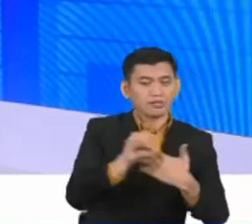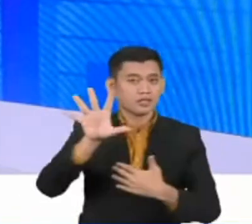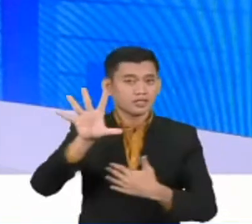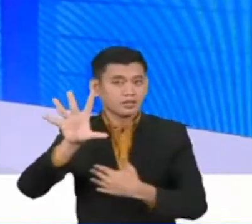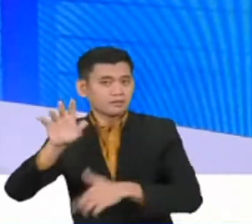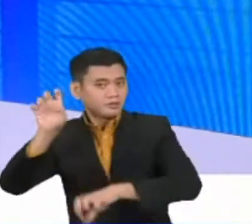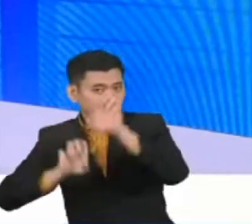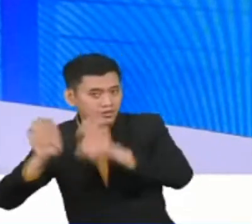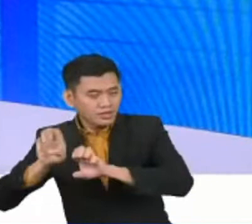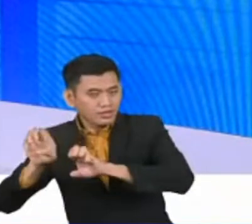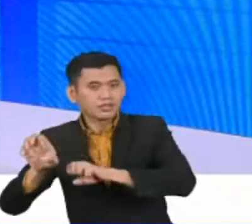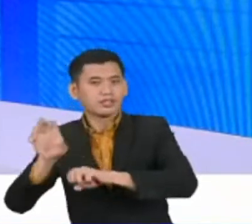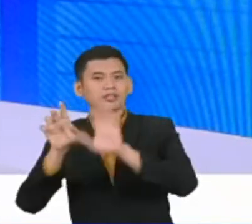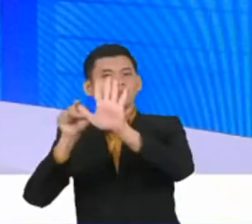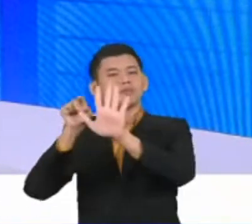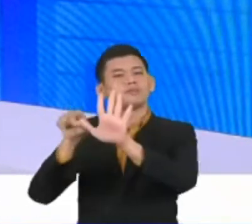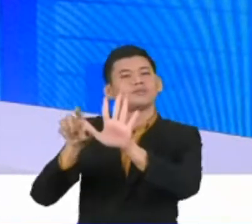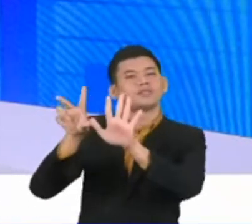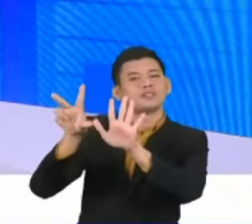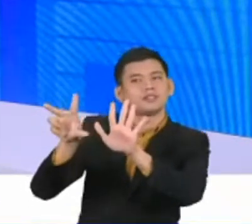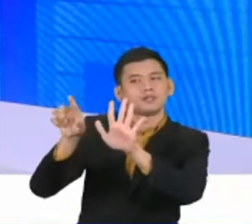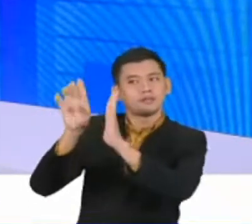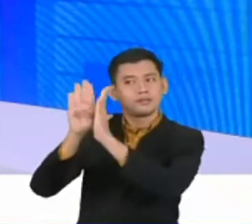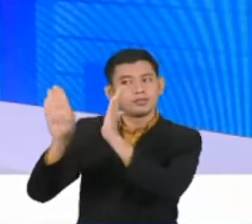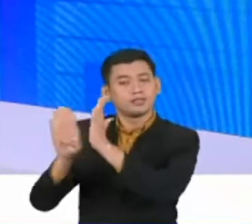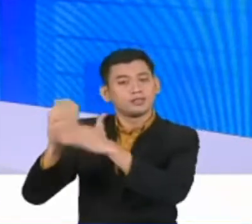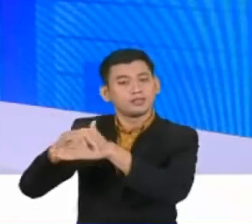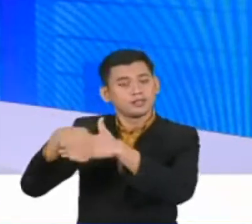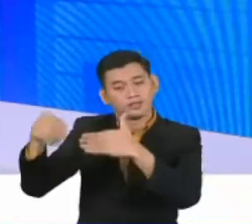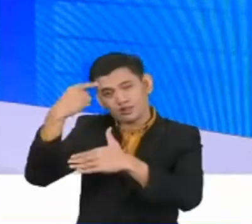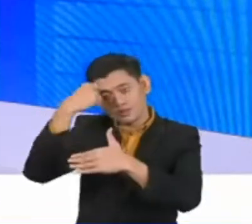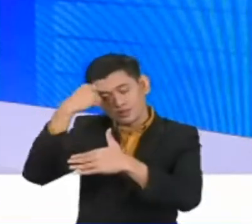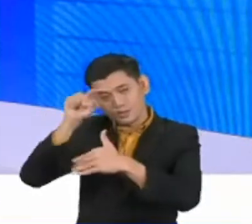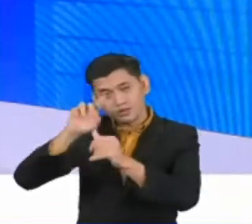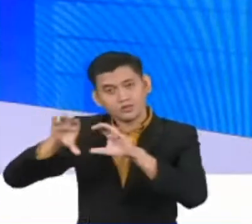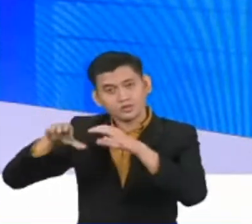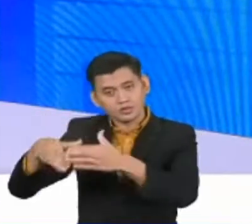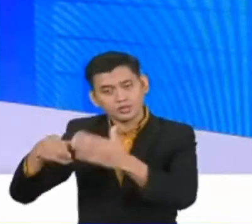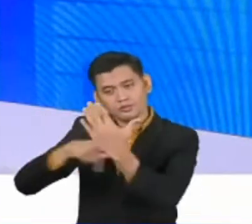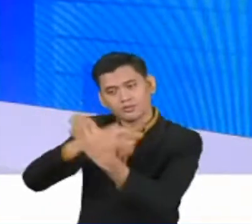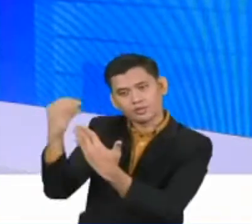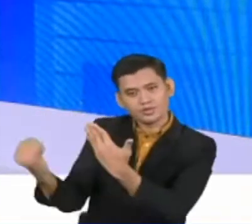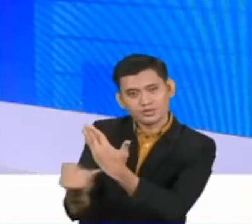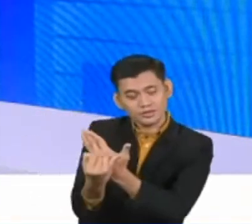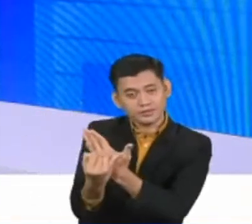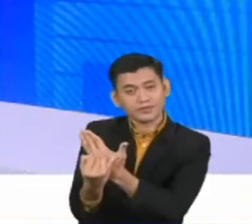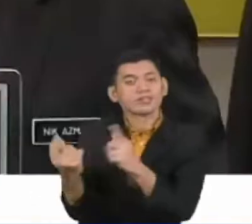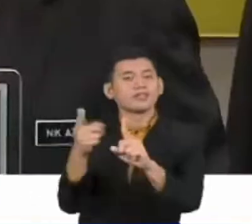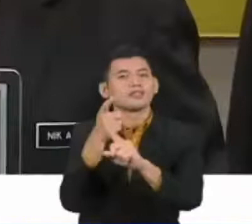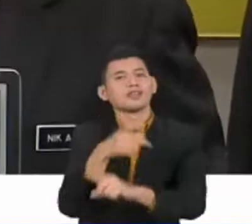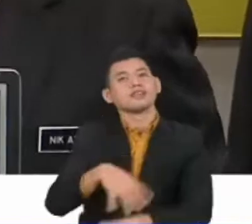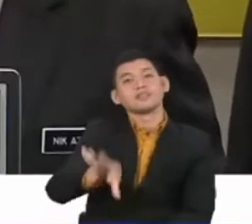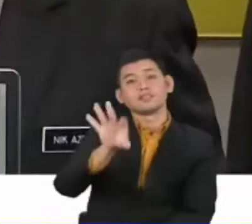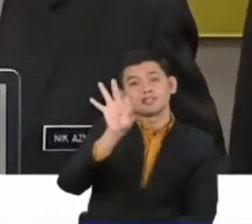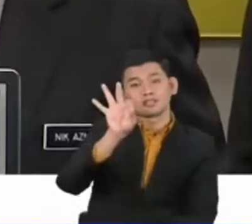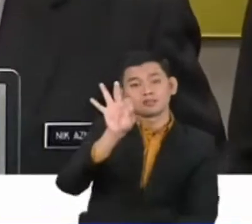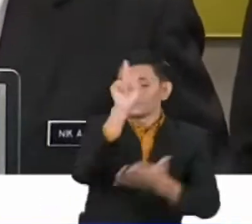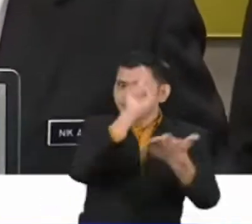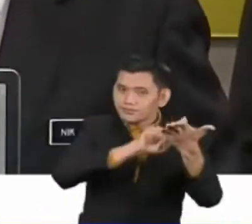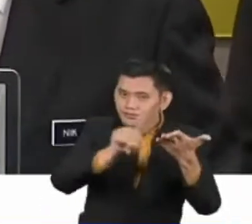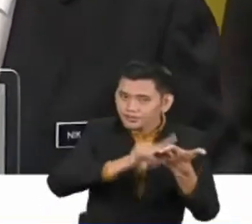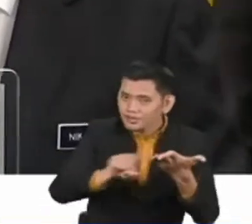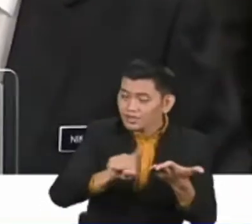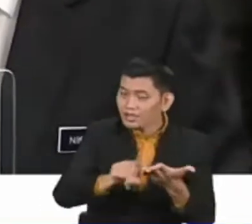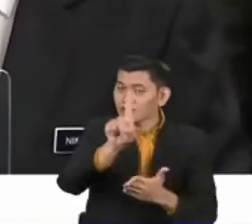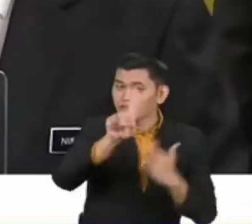bernilai RM5.38 bilion bagi kategori projek. Daripada 9 pengauditan tersebut,